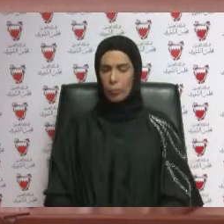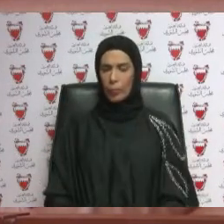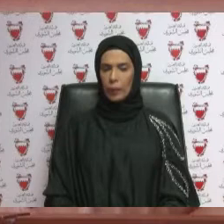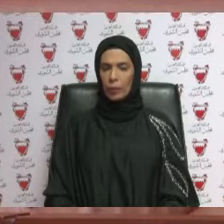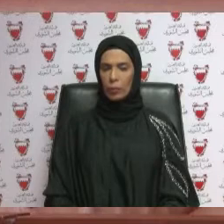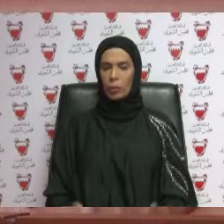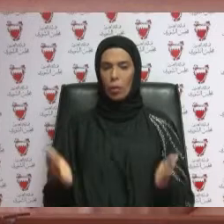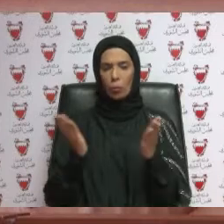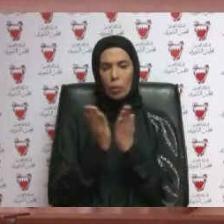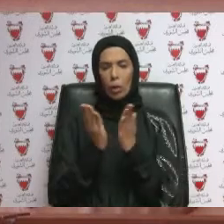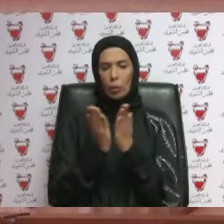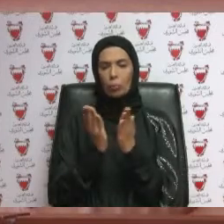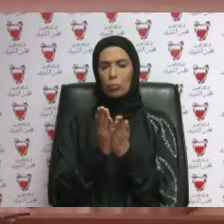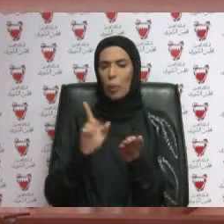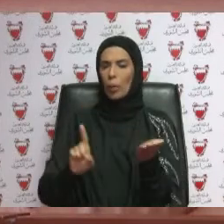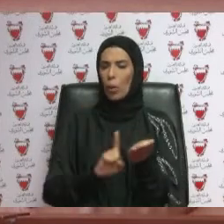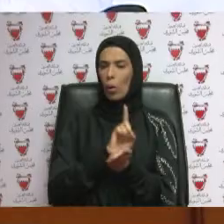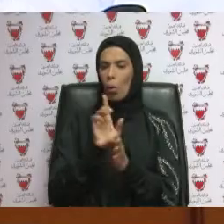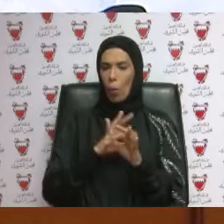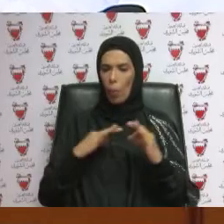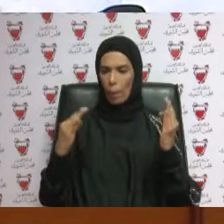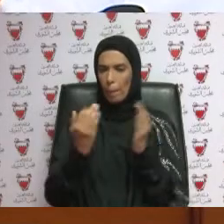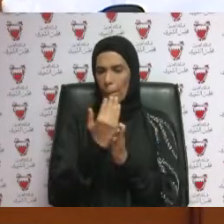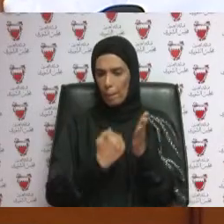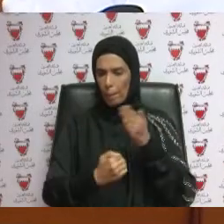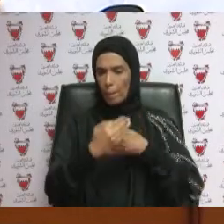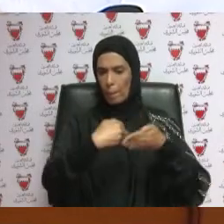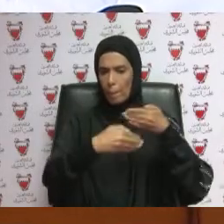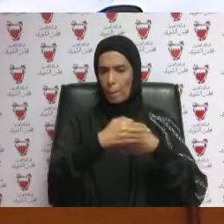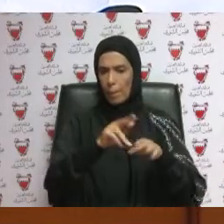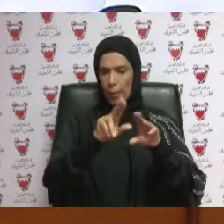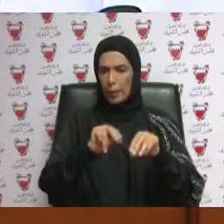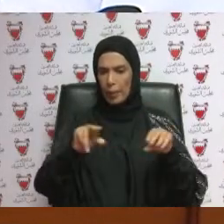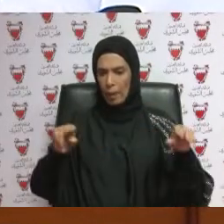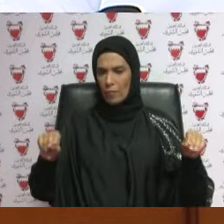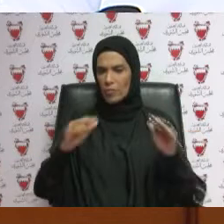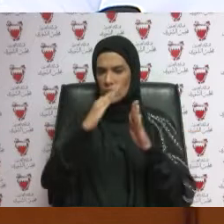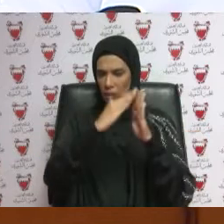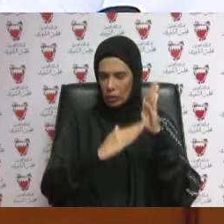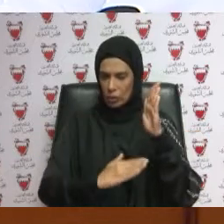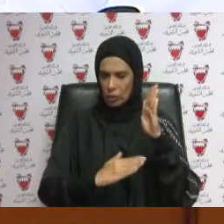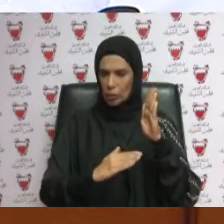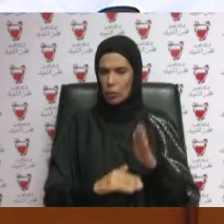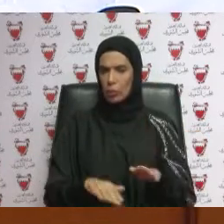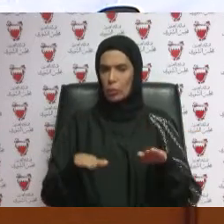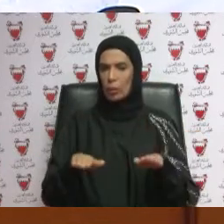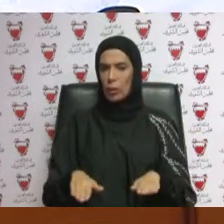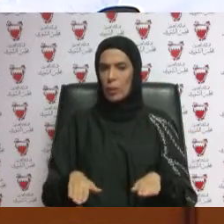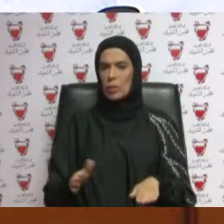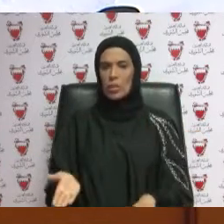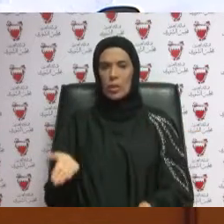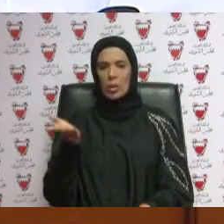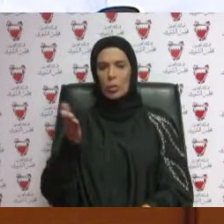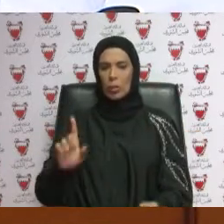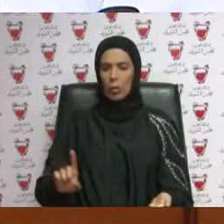من الدراسات البيئية والاجتماعية والاقتصادية والعمرانية. تقريبا نفس النص اللي تقدمه بالإخوان في من المجلس الأعلى للبيئة،